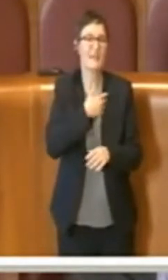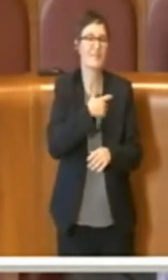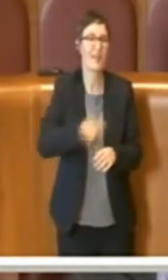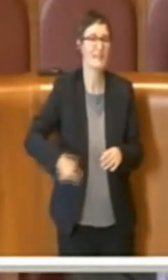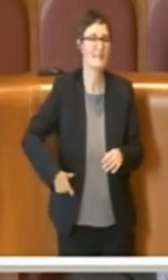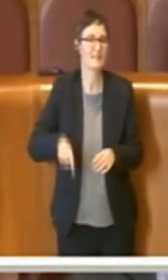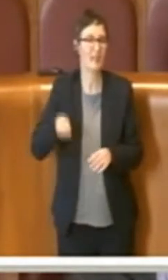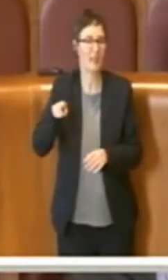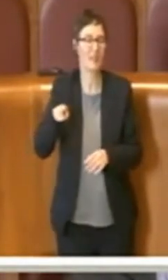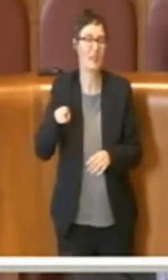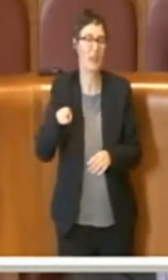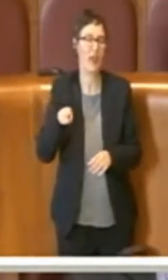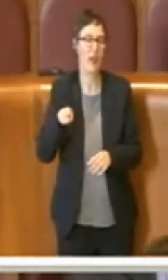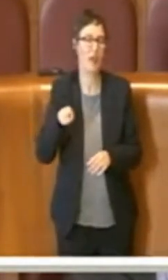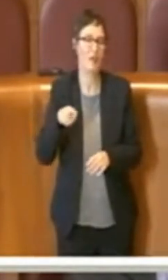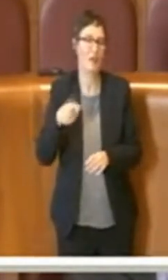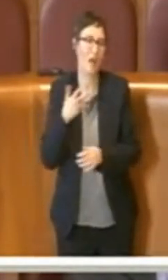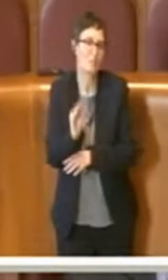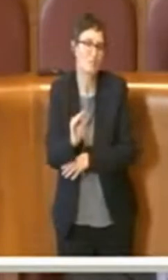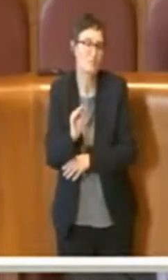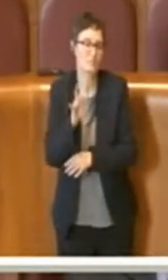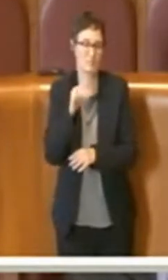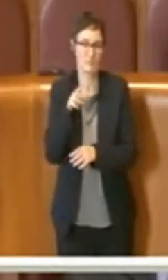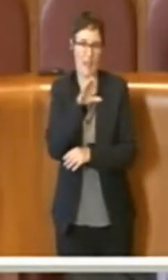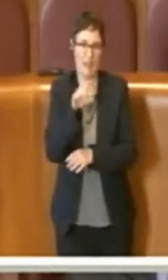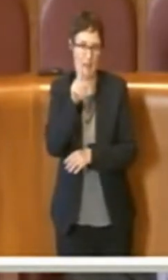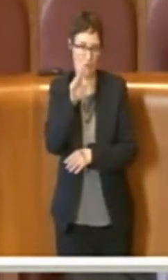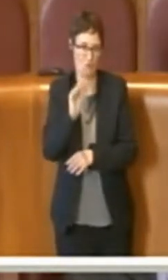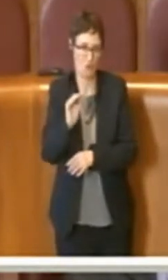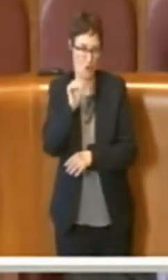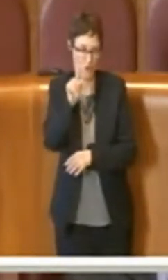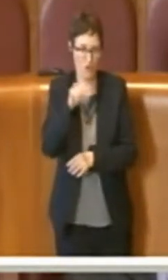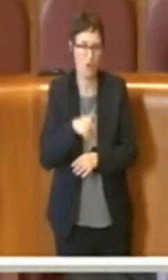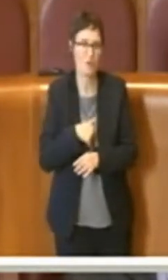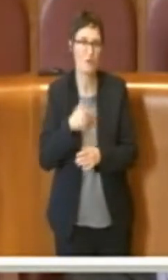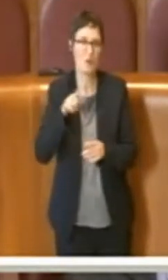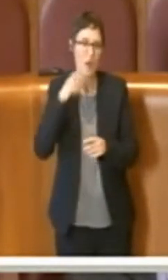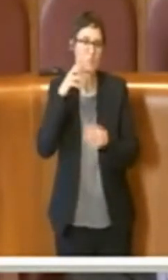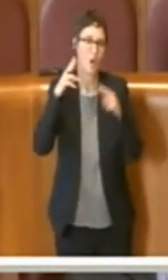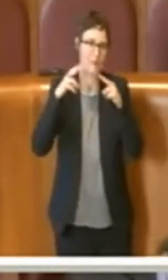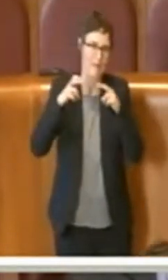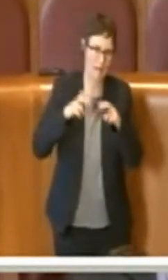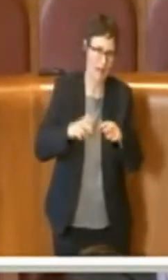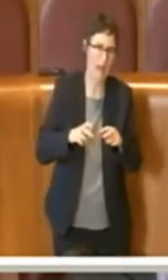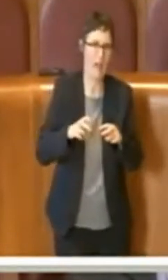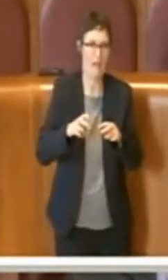regione, e quindi ne conseguiranno poi tutte le analisi necessarie